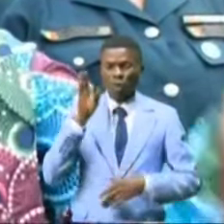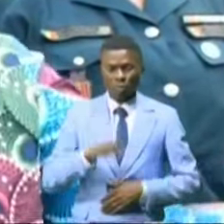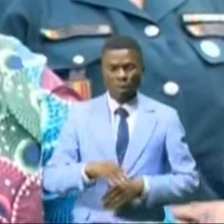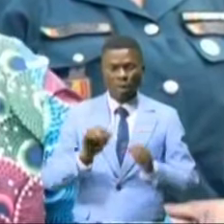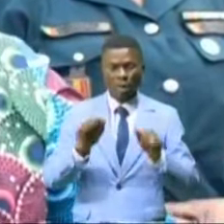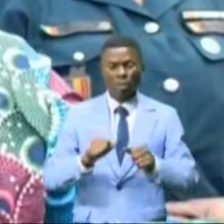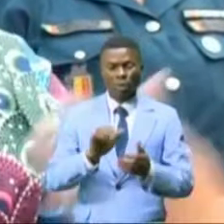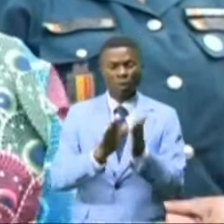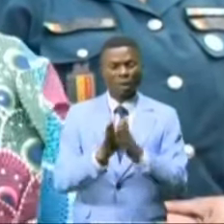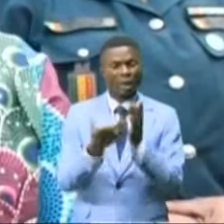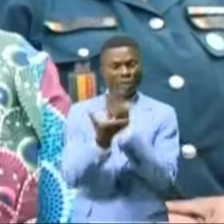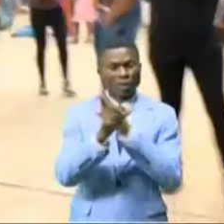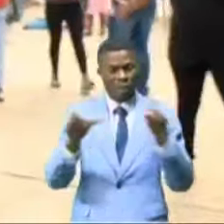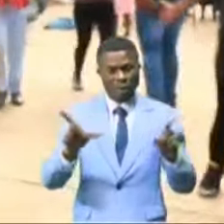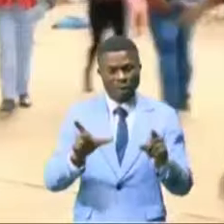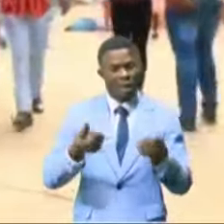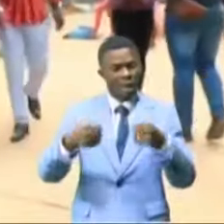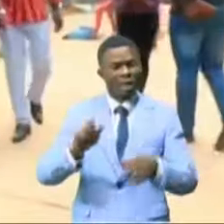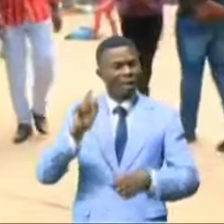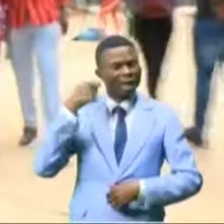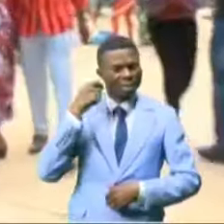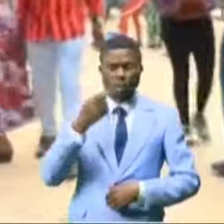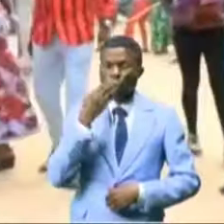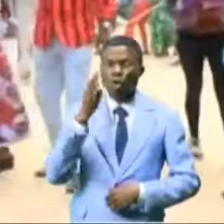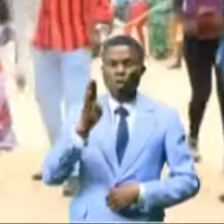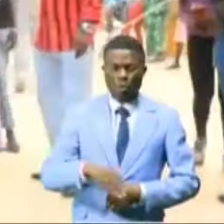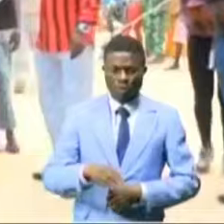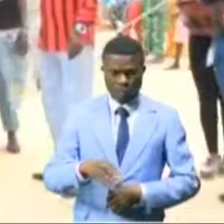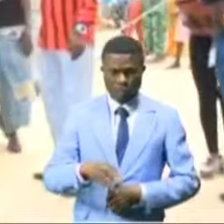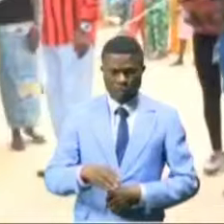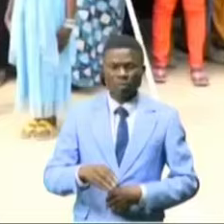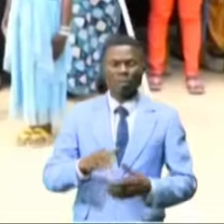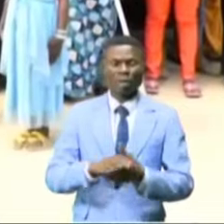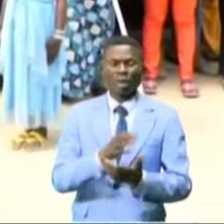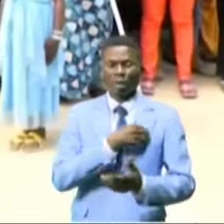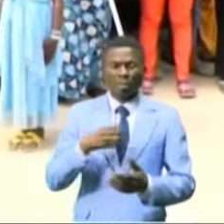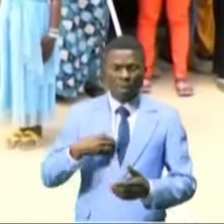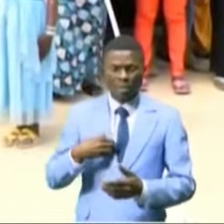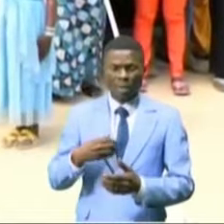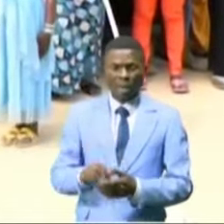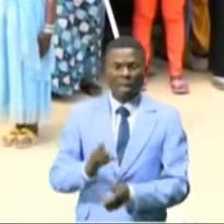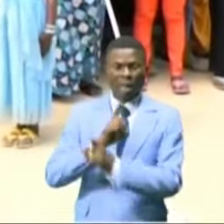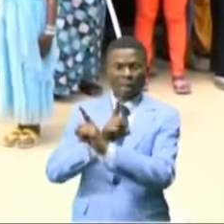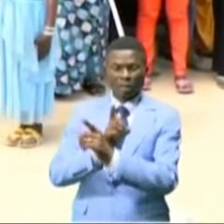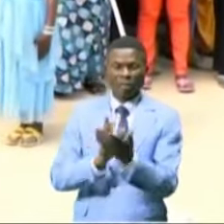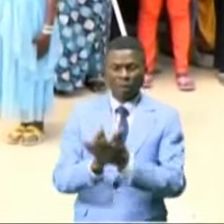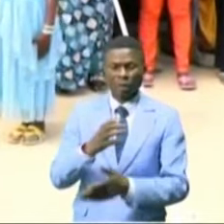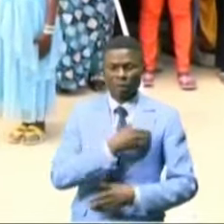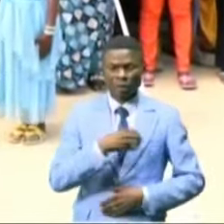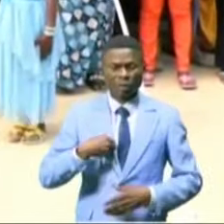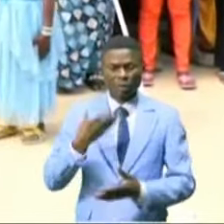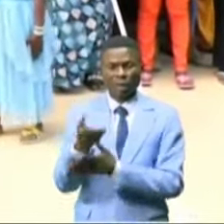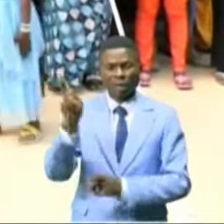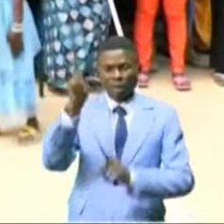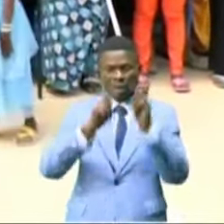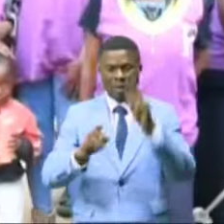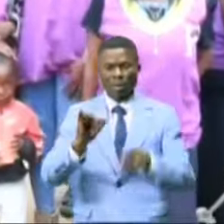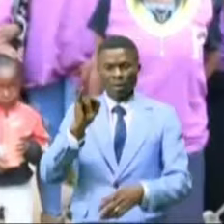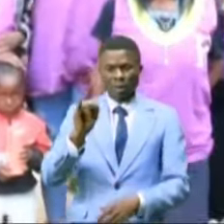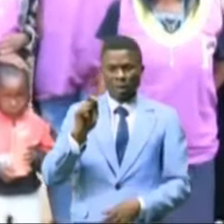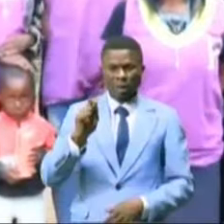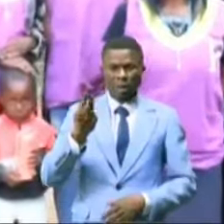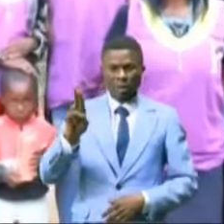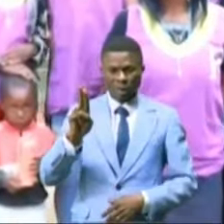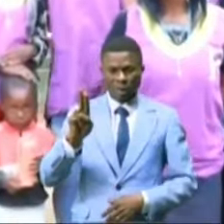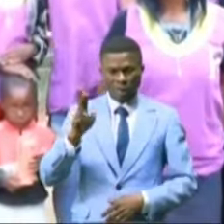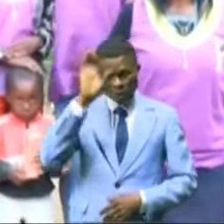être en liberté qu'en détention. Cet activiste de défense des droits de la femme n'a pas manqué d'appeler la population itourienne à la